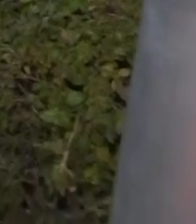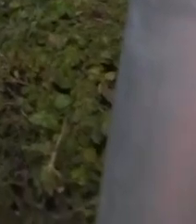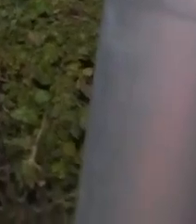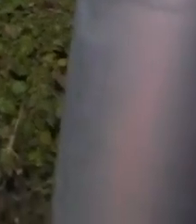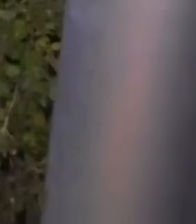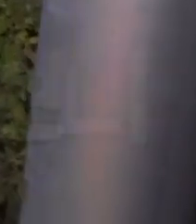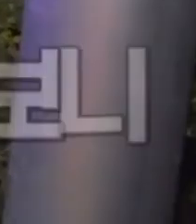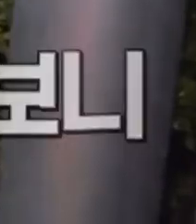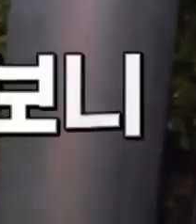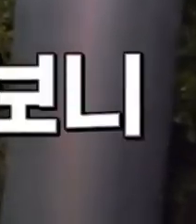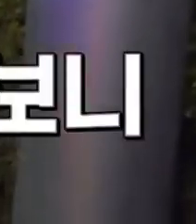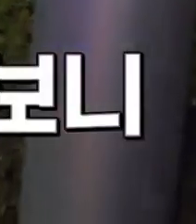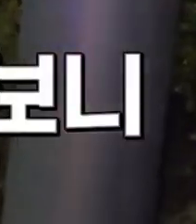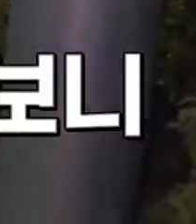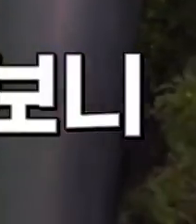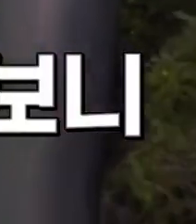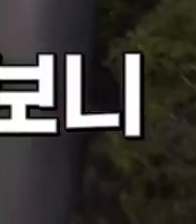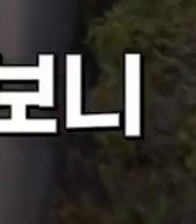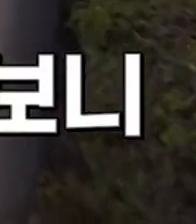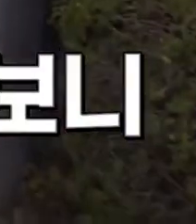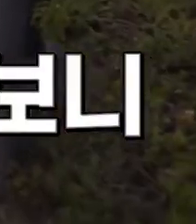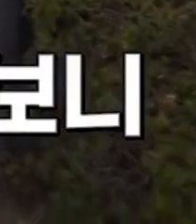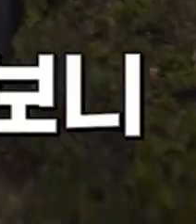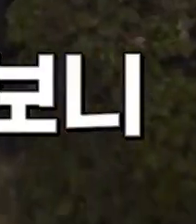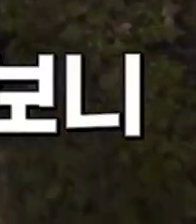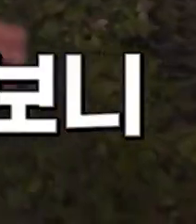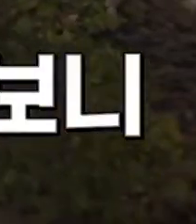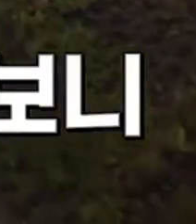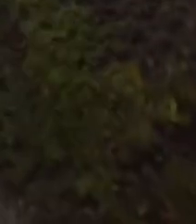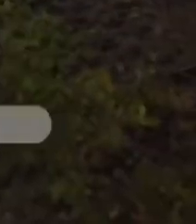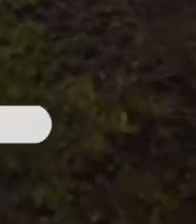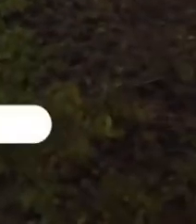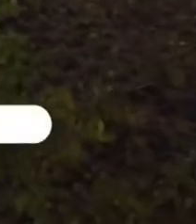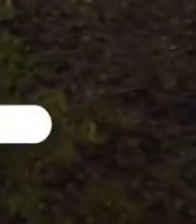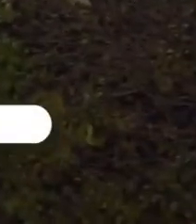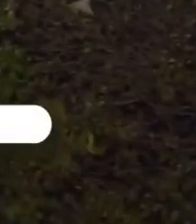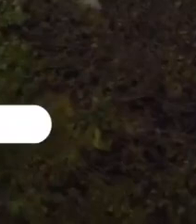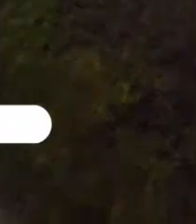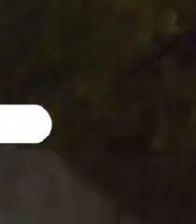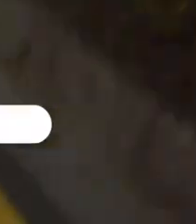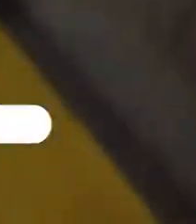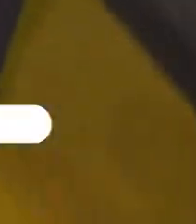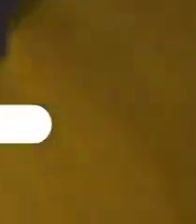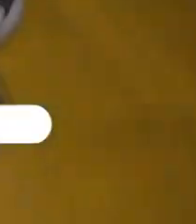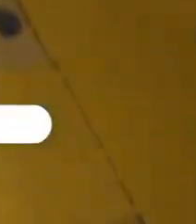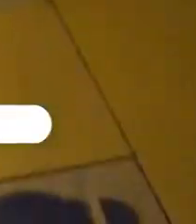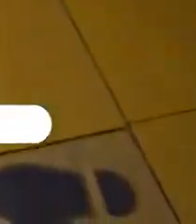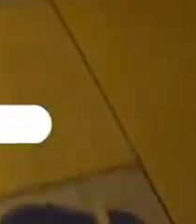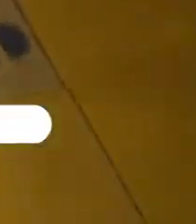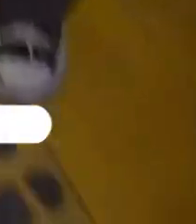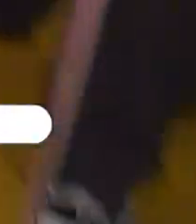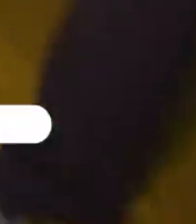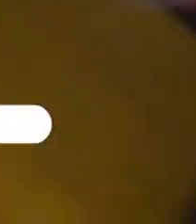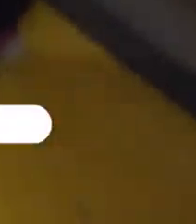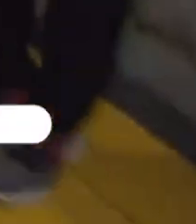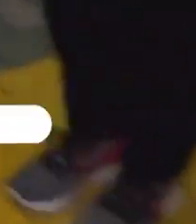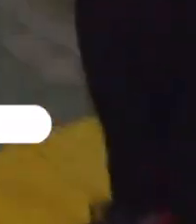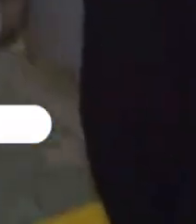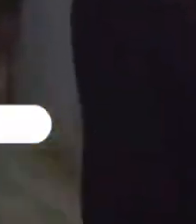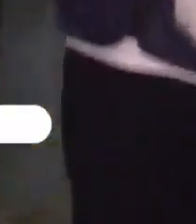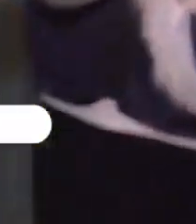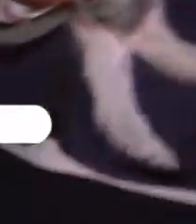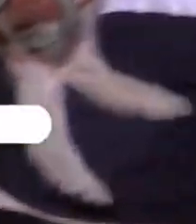빵네 저는 지금 반려견 순찰 작업을 이제 막 마쳤습니다 오늘도 우리 동네의 안전 우리 반려견들이 지켰는데요